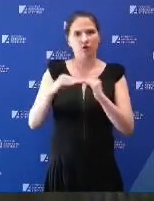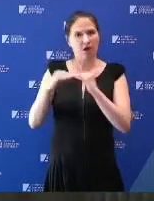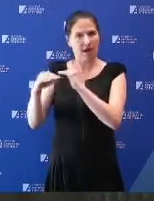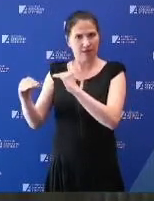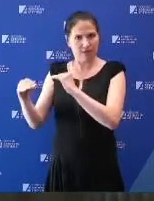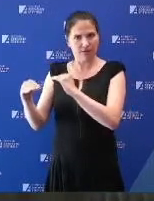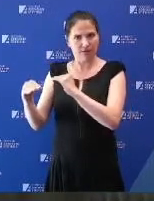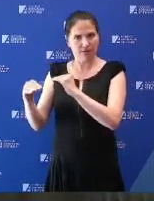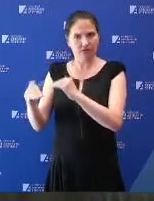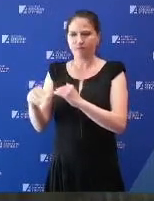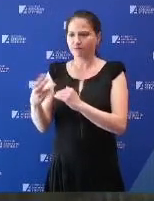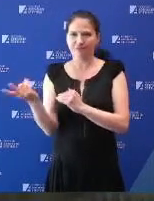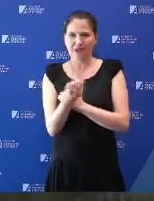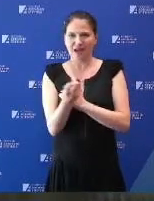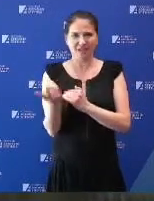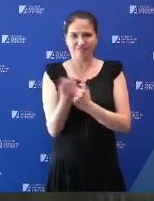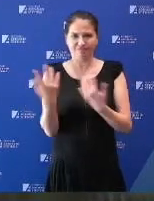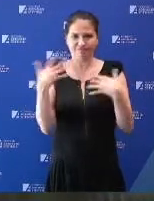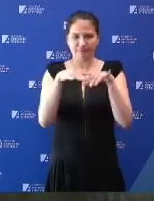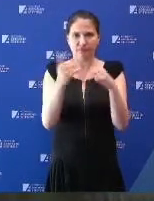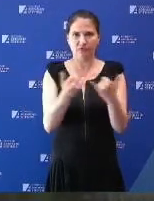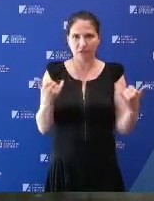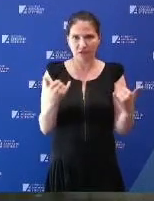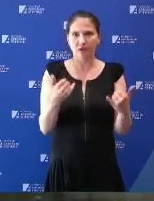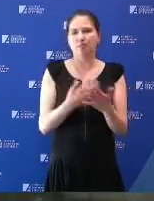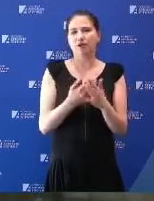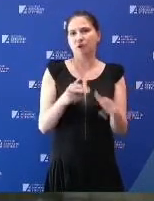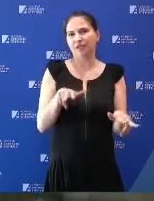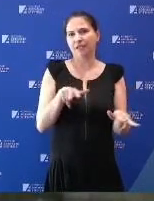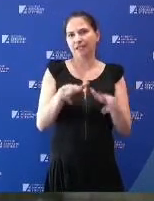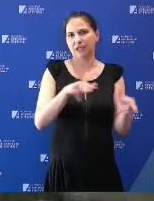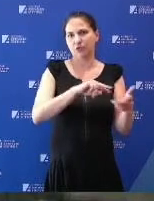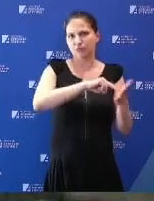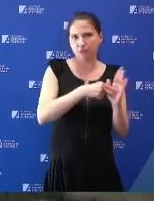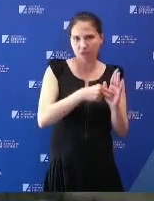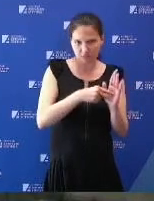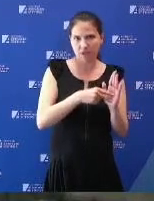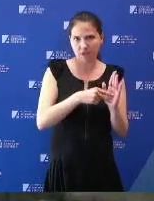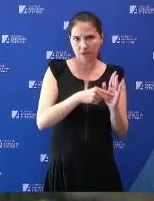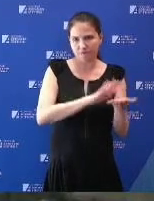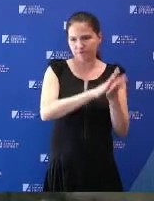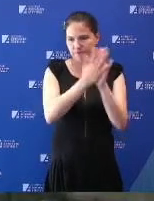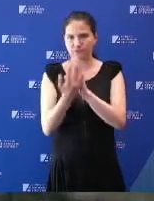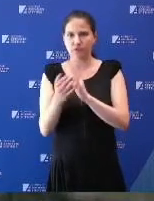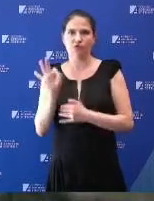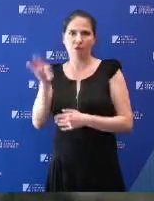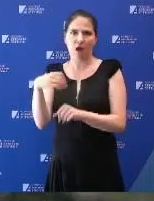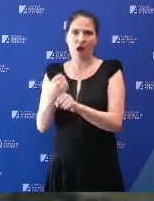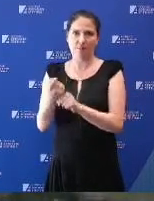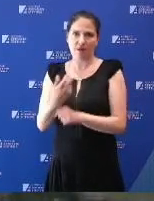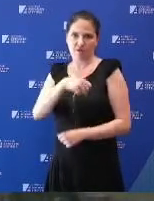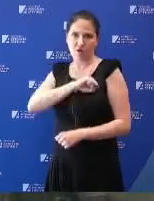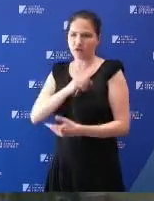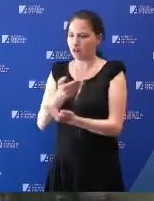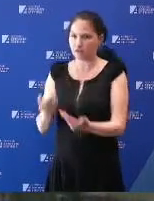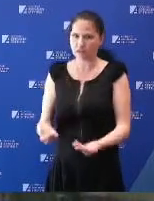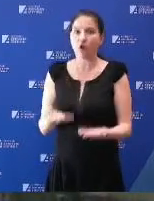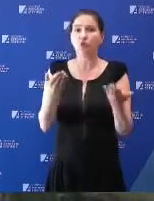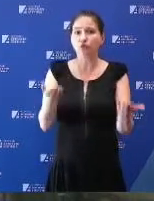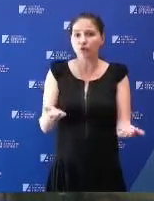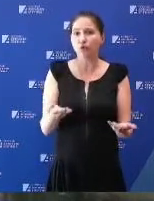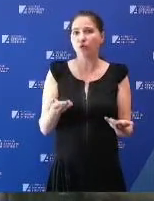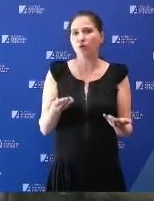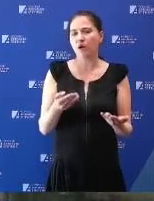Druck zusammenkommen und die Regierungspolitik in Bezug auf die Verlagerung von Arbeit gestalten. So können wir die Grenzen der